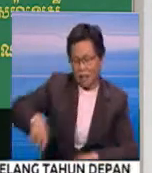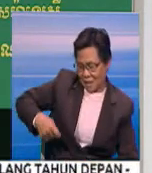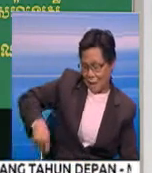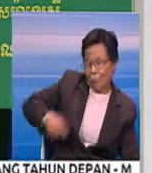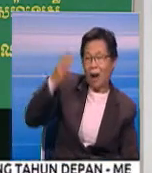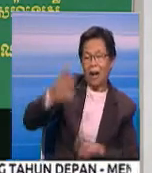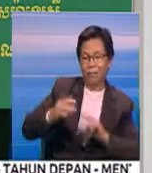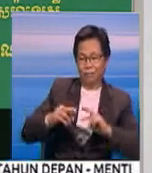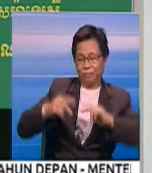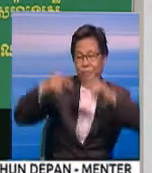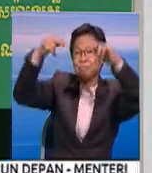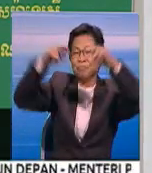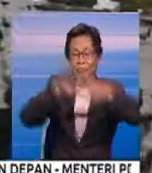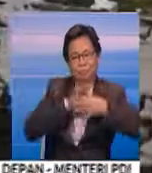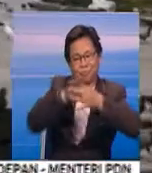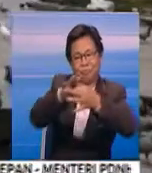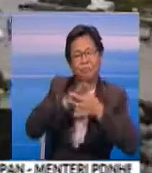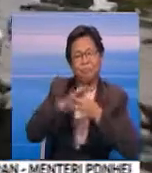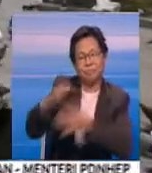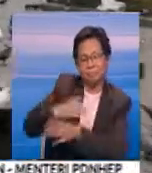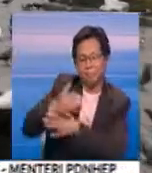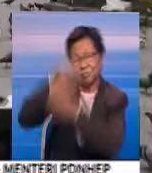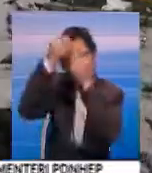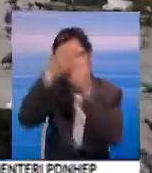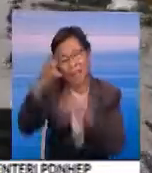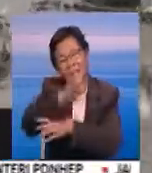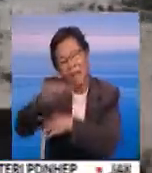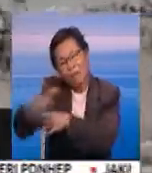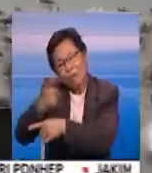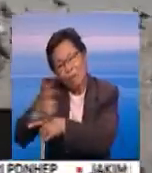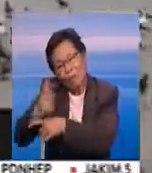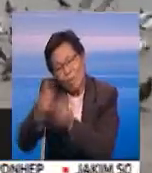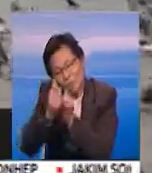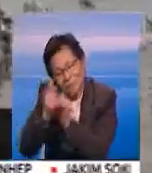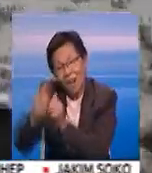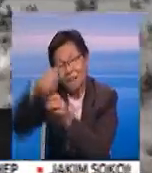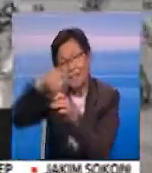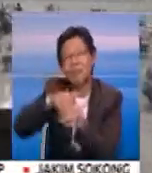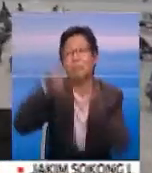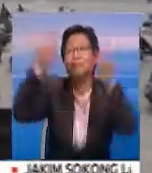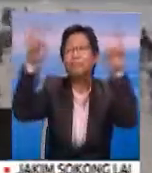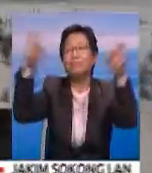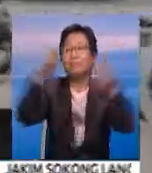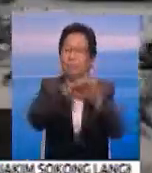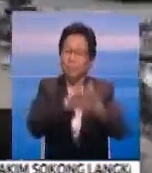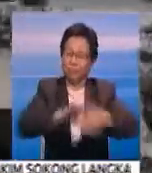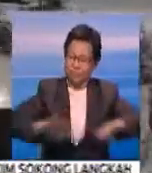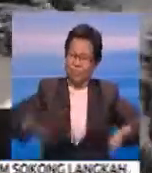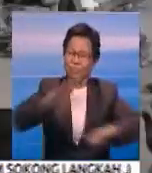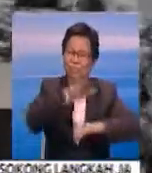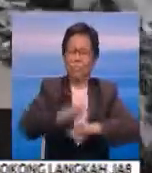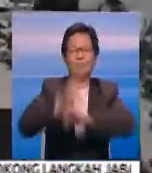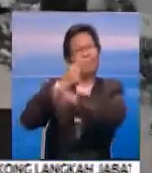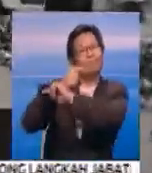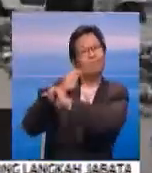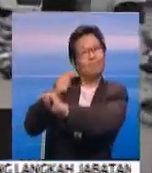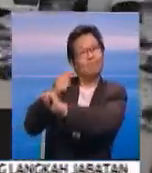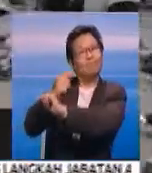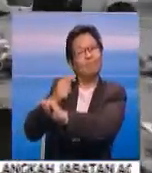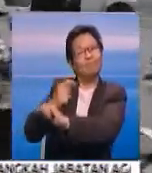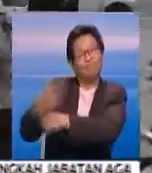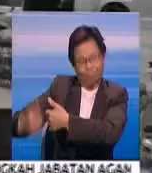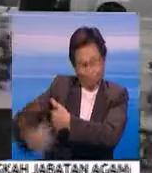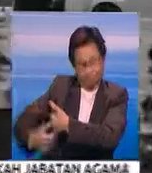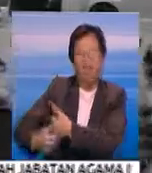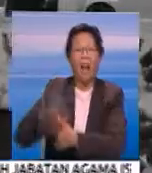juga akan meningkatkan kerjasama menerusi perkongsian maklumat dan latihan bersama dalam konteks keselamatan dan pertahanan.